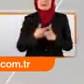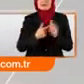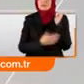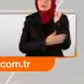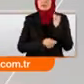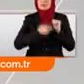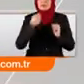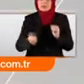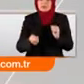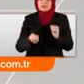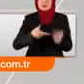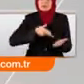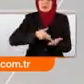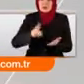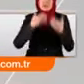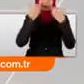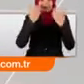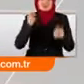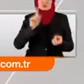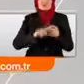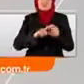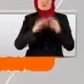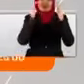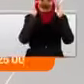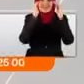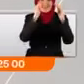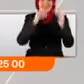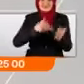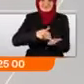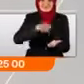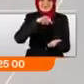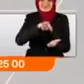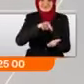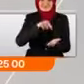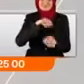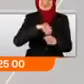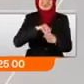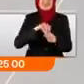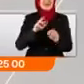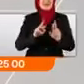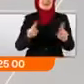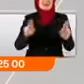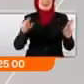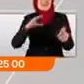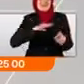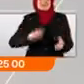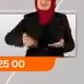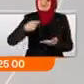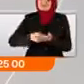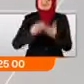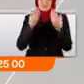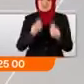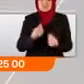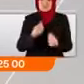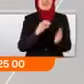tarım hayvancılık ve sera faaliyetlerinin hasarları karşılanacak vergiler